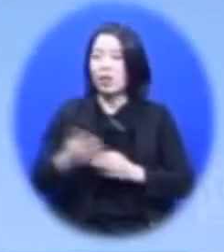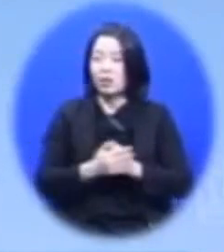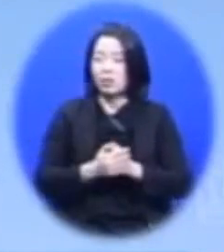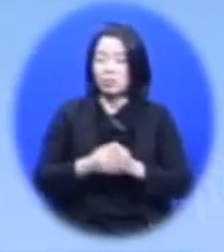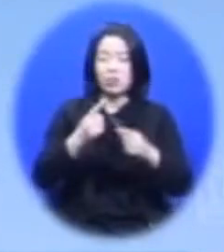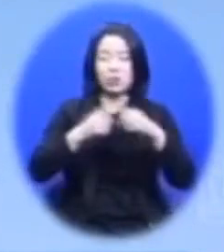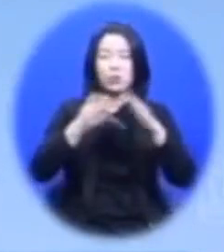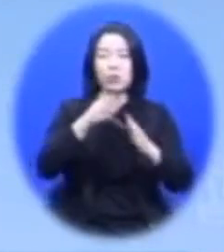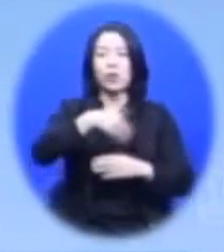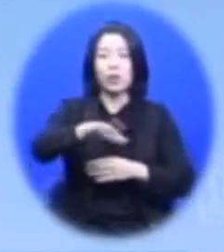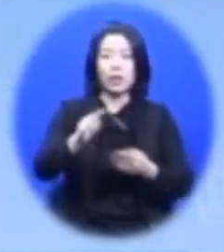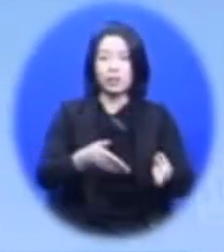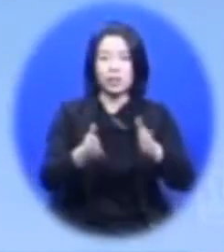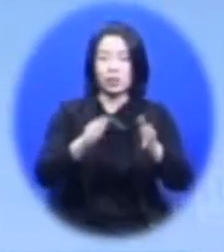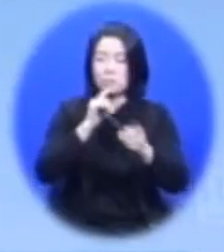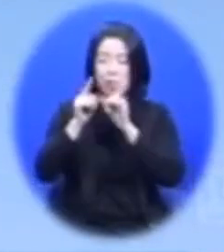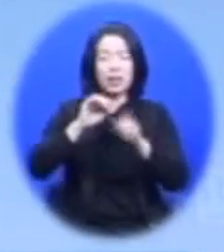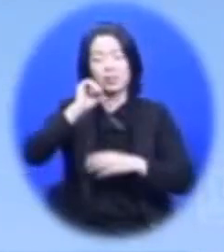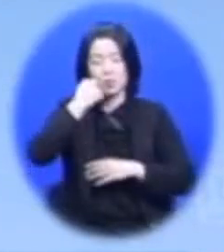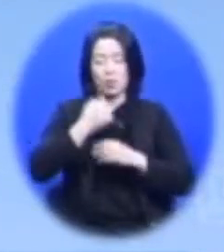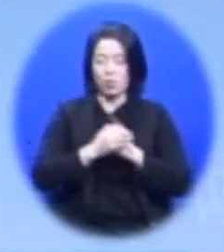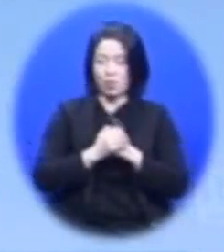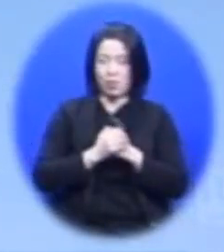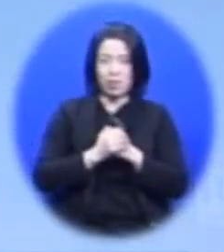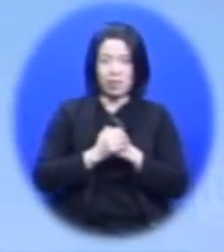이렇게 말하기가 참 어렵죠.